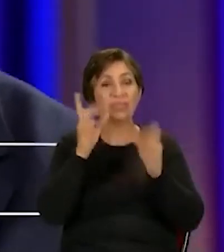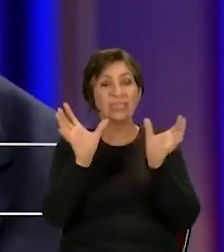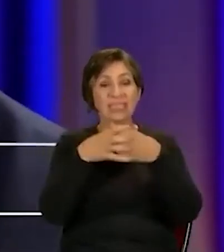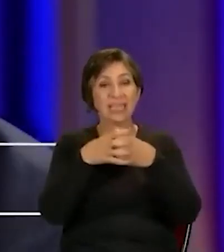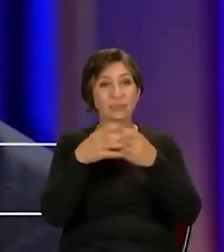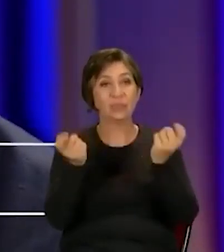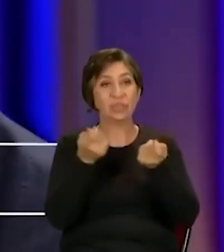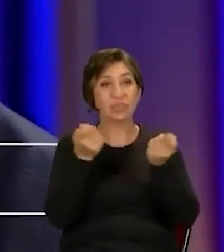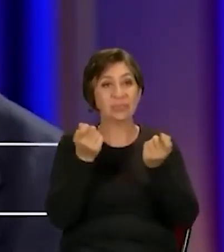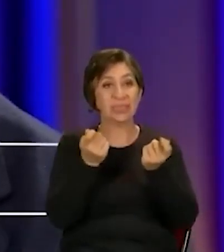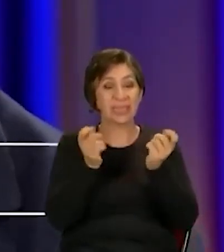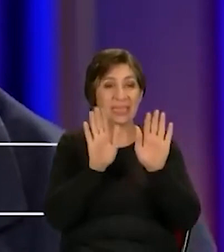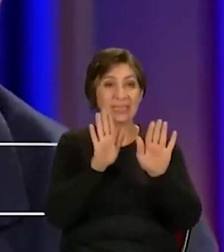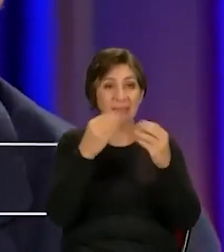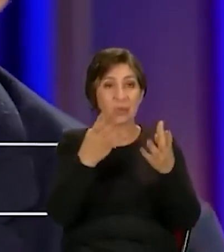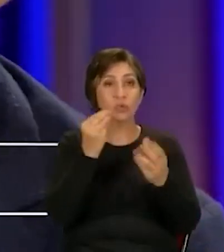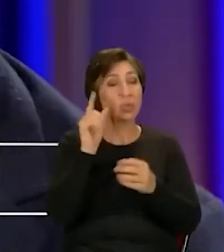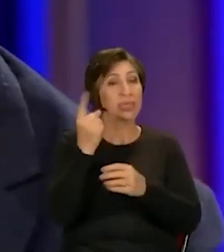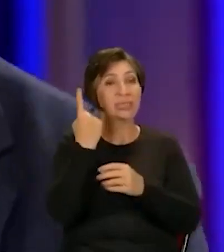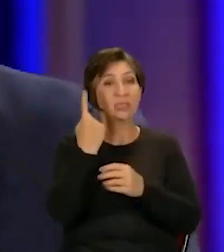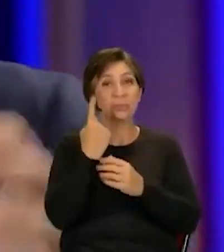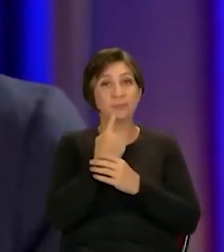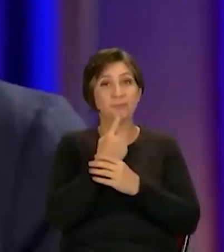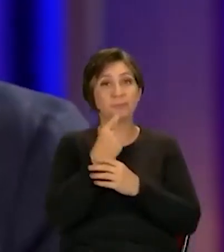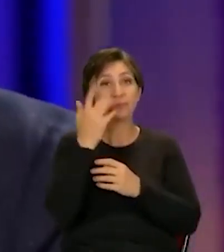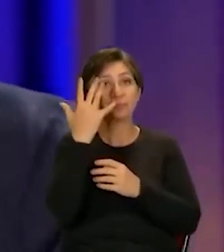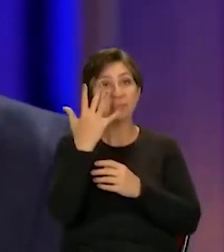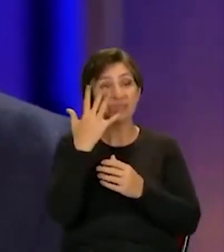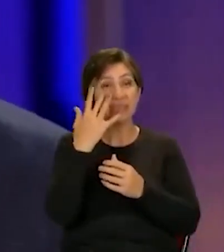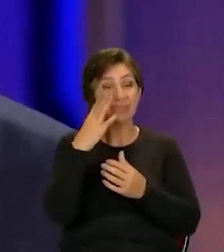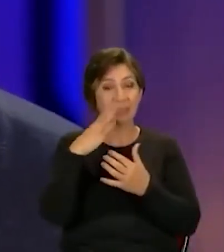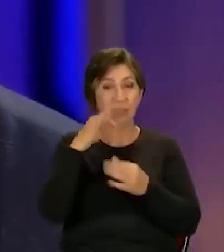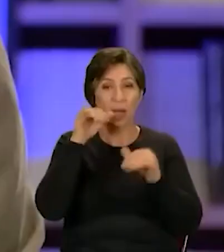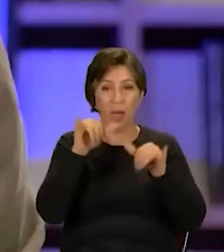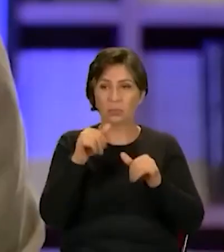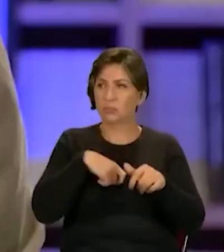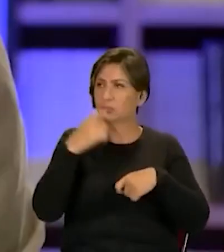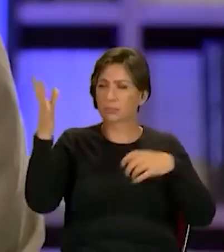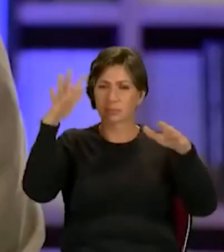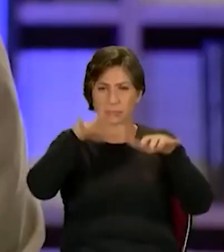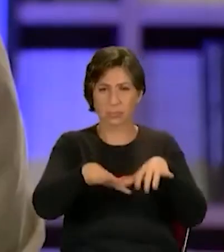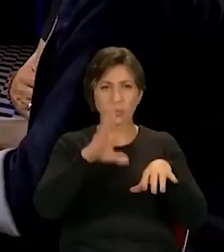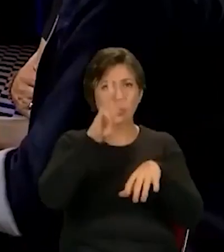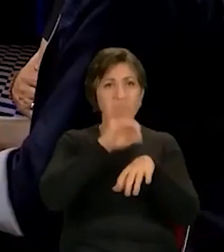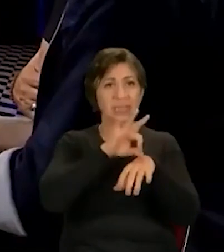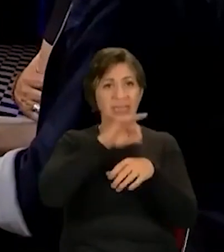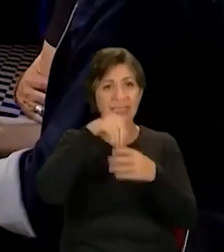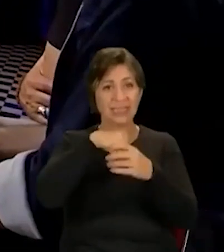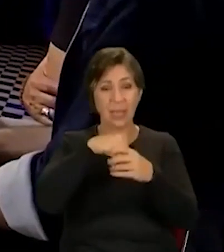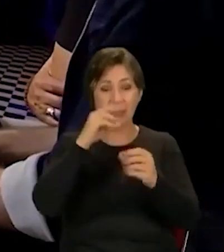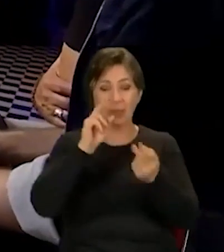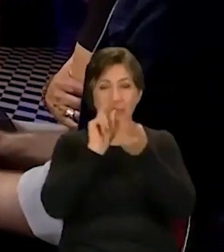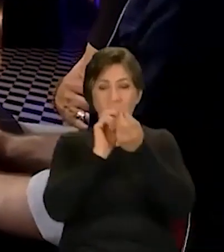takım çalışmasını sağlıyor. Ve de şöyle düşünün, çok ilginç. Bizi 5 tane rastgele adamı aynı takıma koyuyor. Biz siz 3 dakika içerisinde